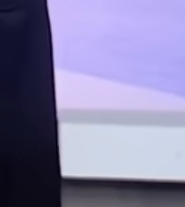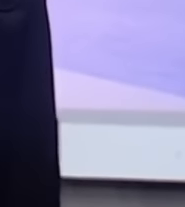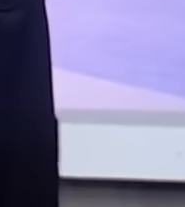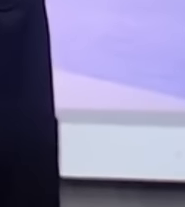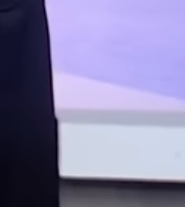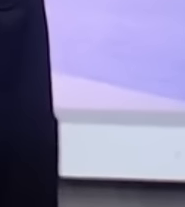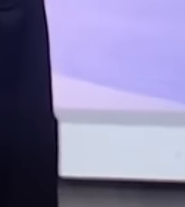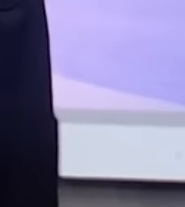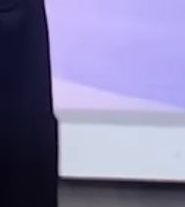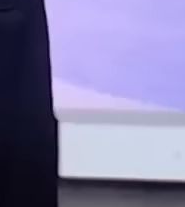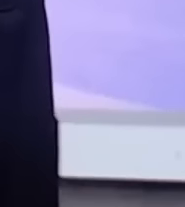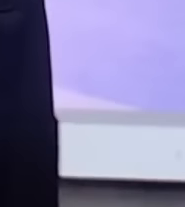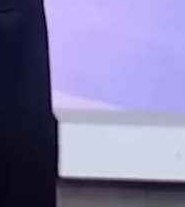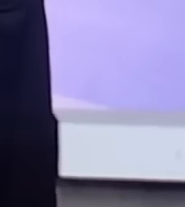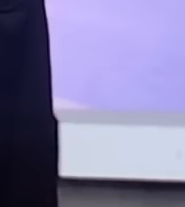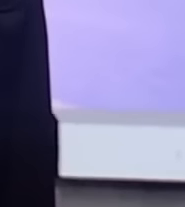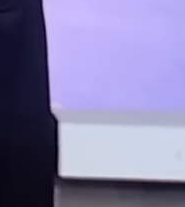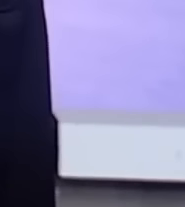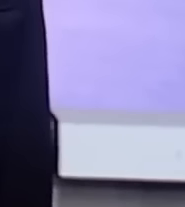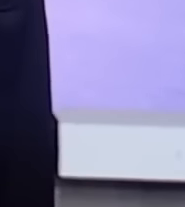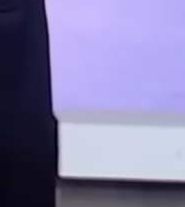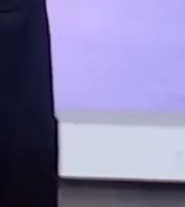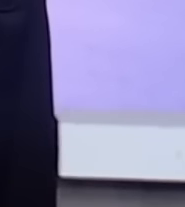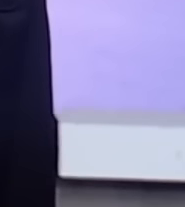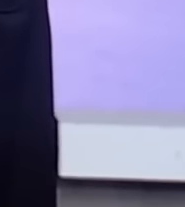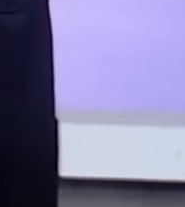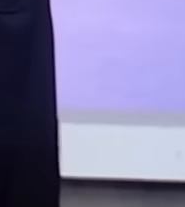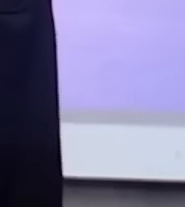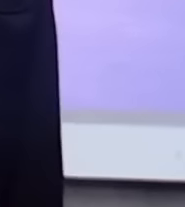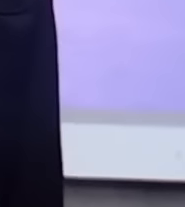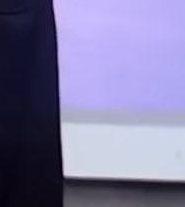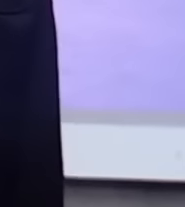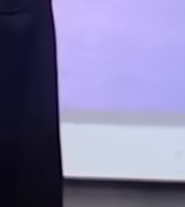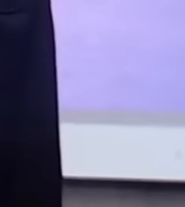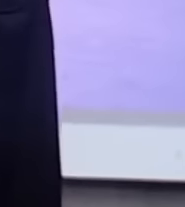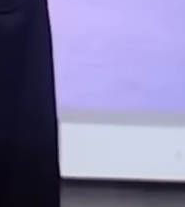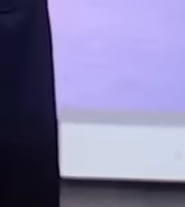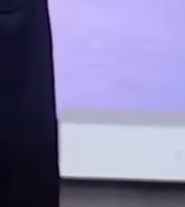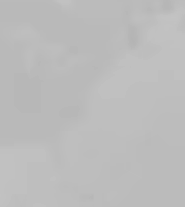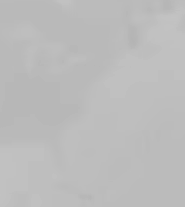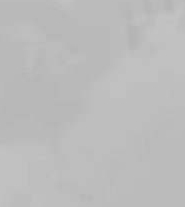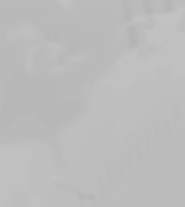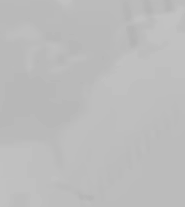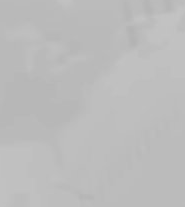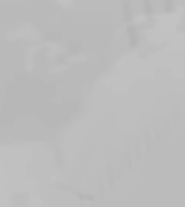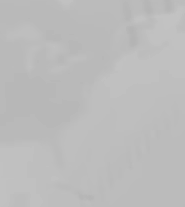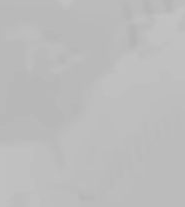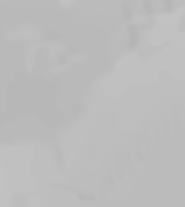samahan niyo kami sa GMA Pinoy TV at sa www.gmanews.tv.